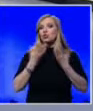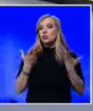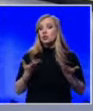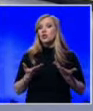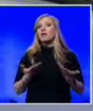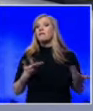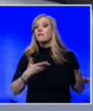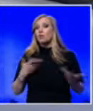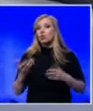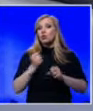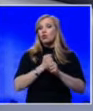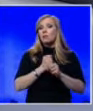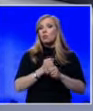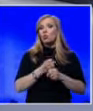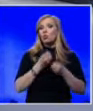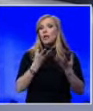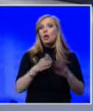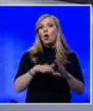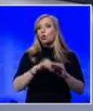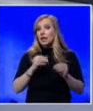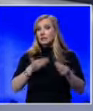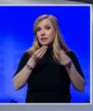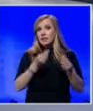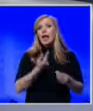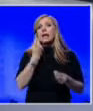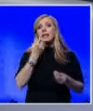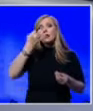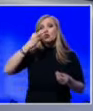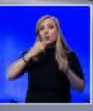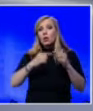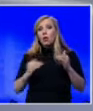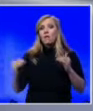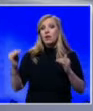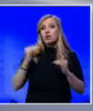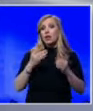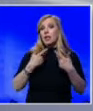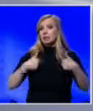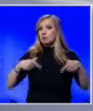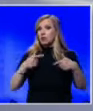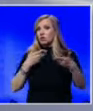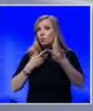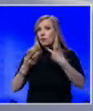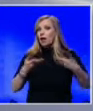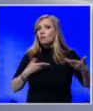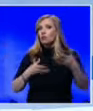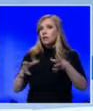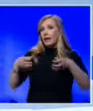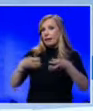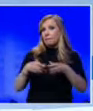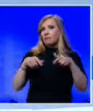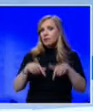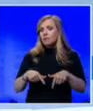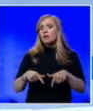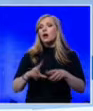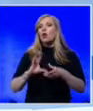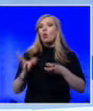които работодателя отказва да даде буквално една стотинка увеличение, но аз съм част от преговорни екипи в такива